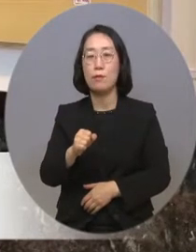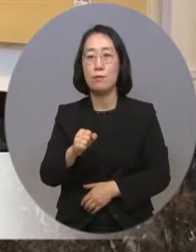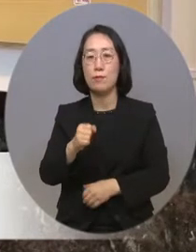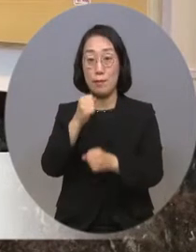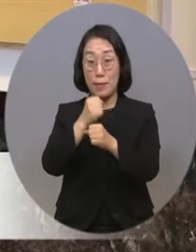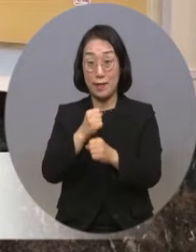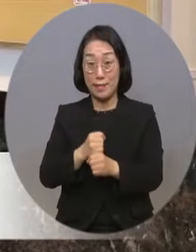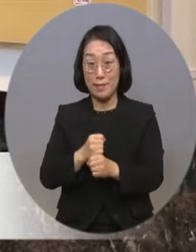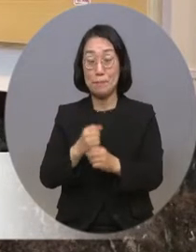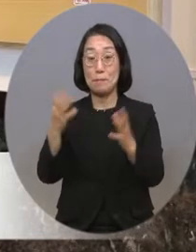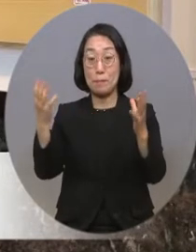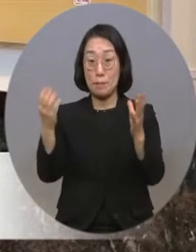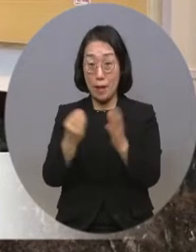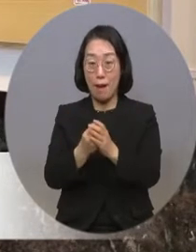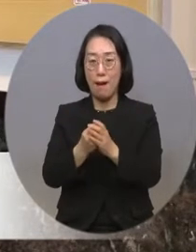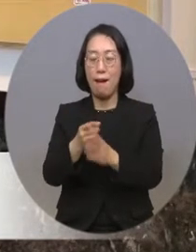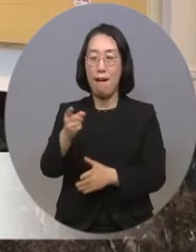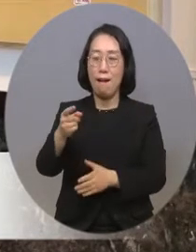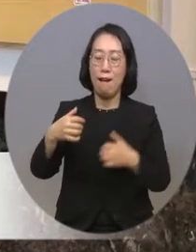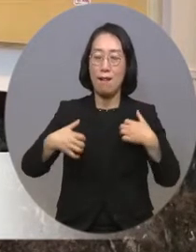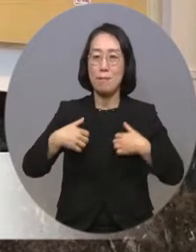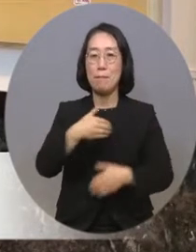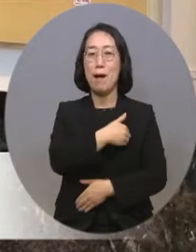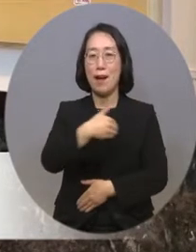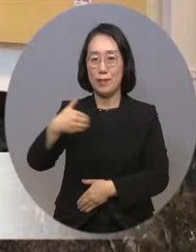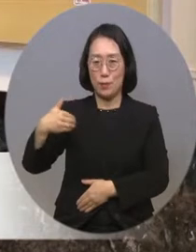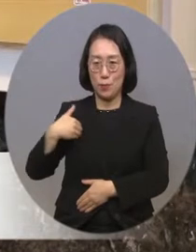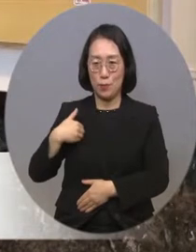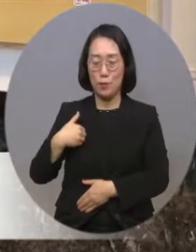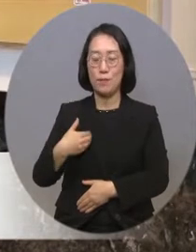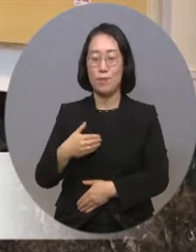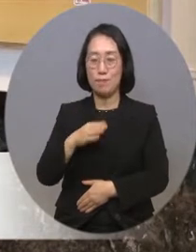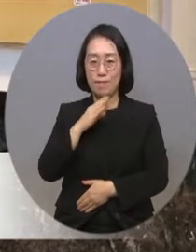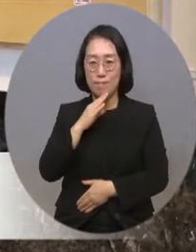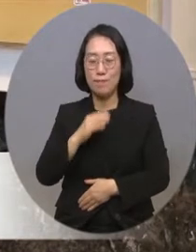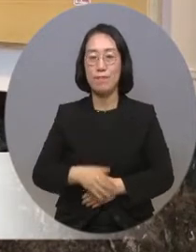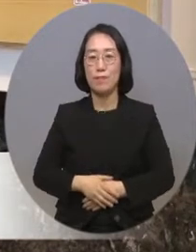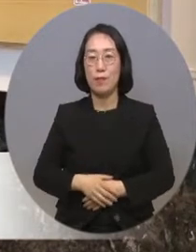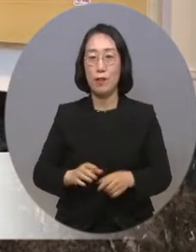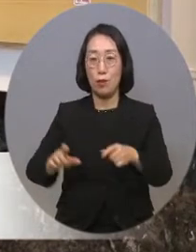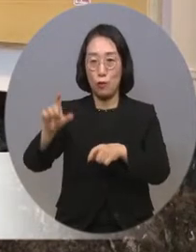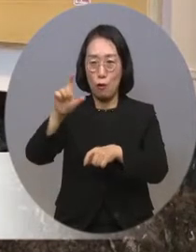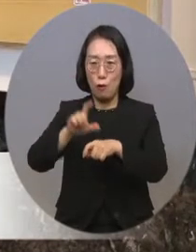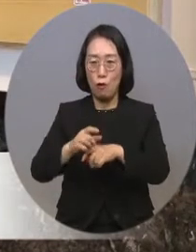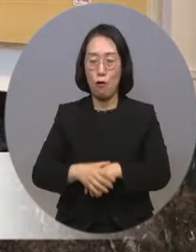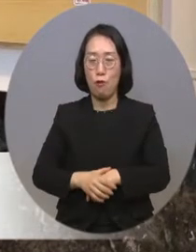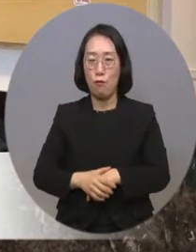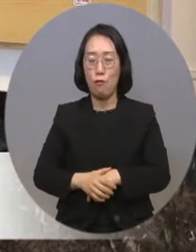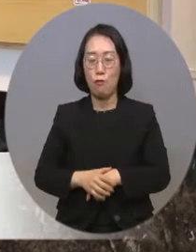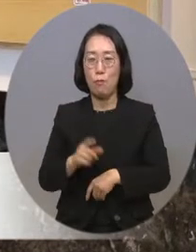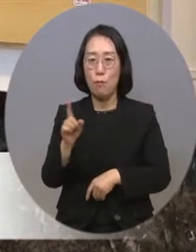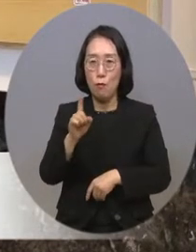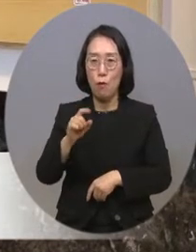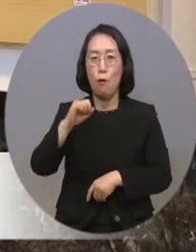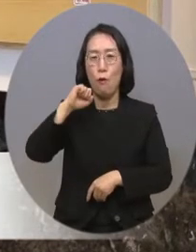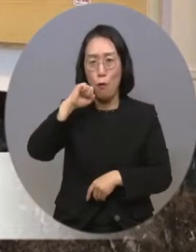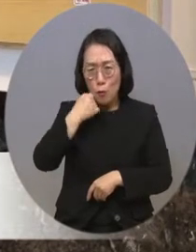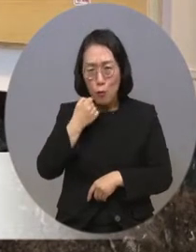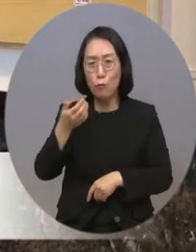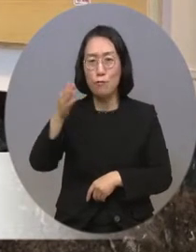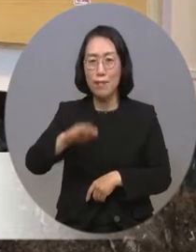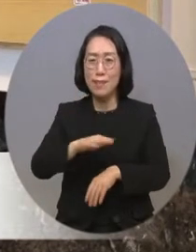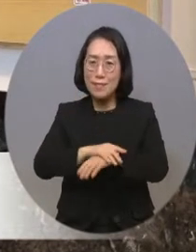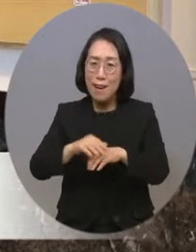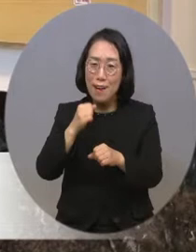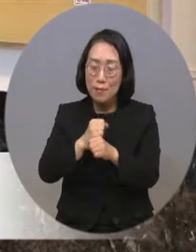때는 상당한 그 기쁨으로 저한테 다가왔습니다. 좀 더 아유 어떻게 이렇게 어려운 작업을 하셨습니까?